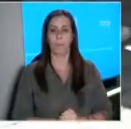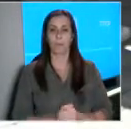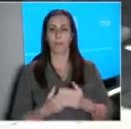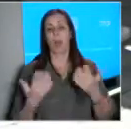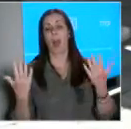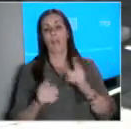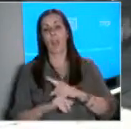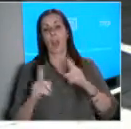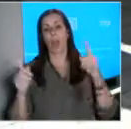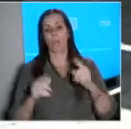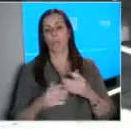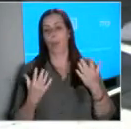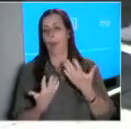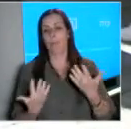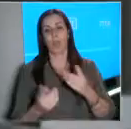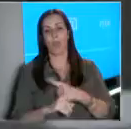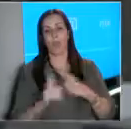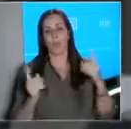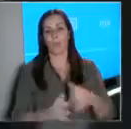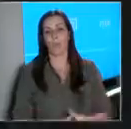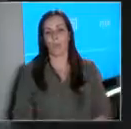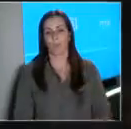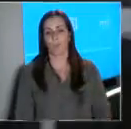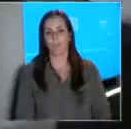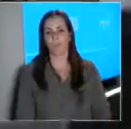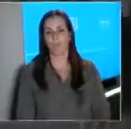הלוואי שלא, הלוואי שלא.